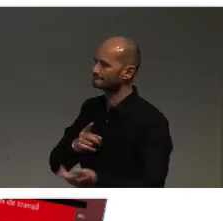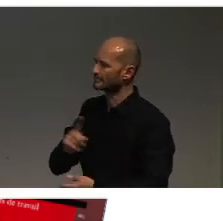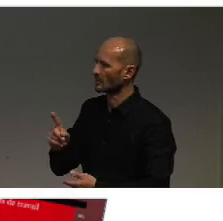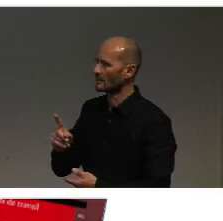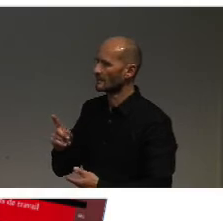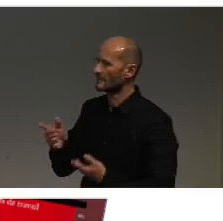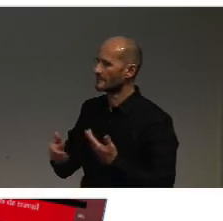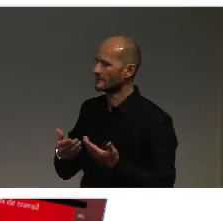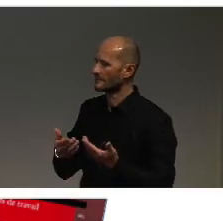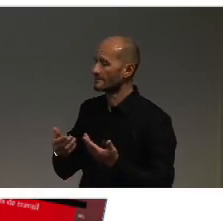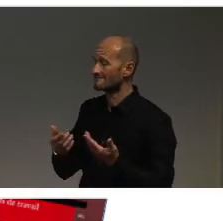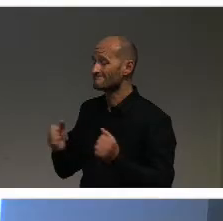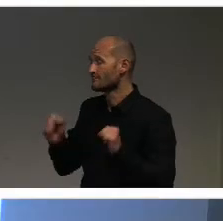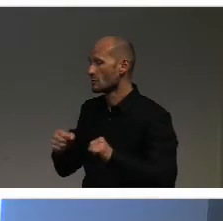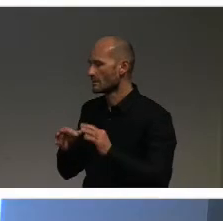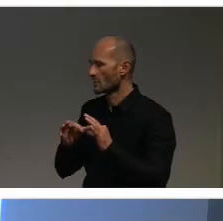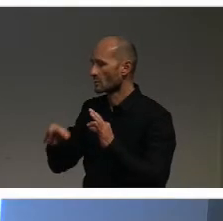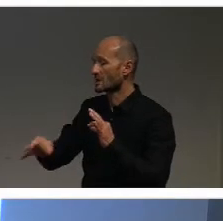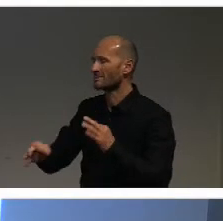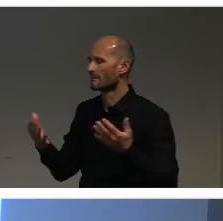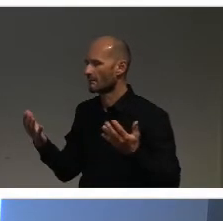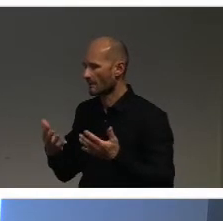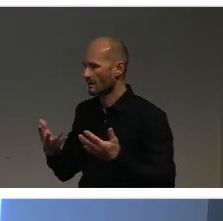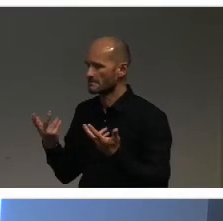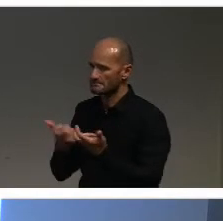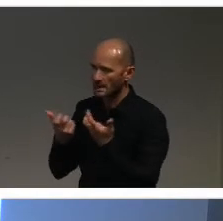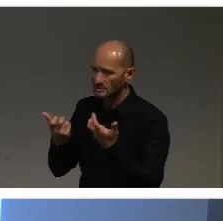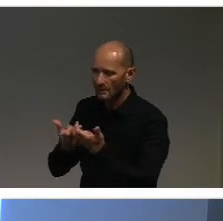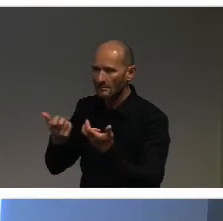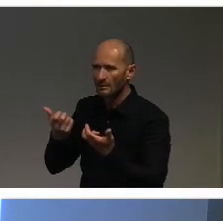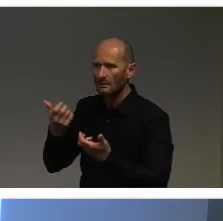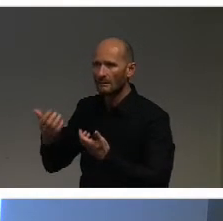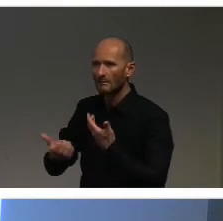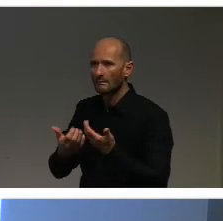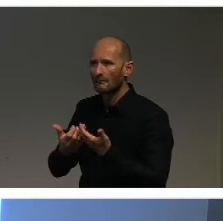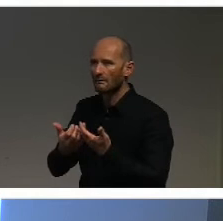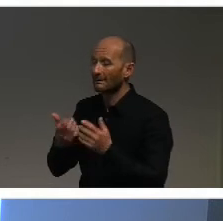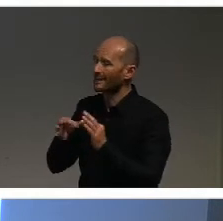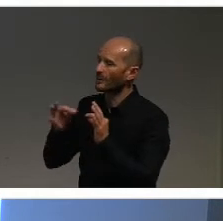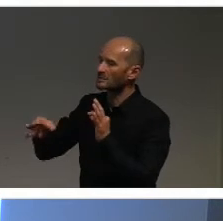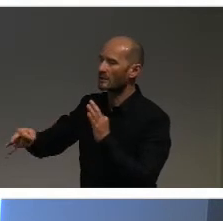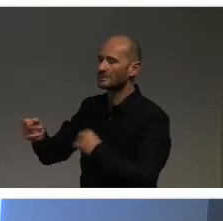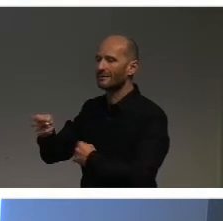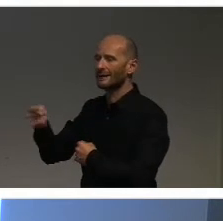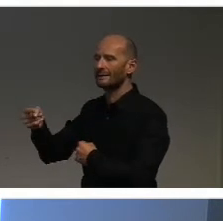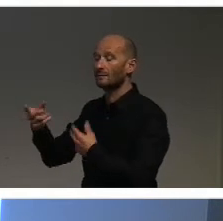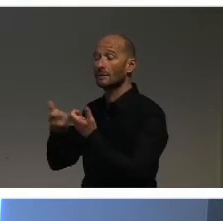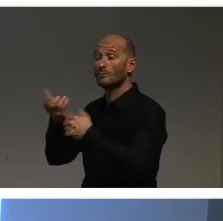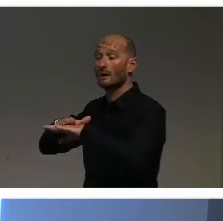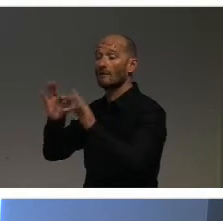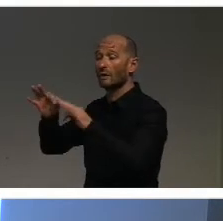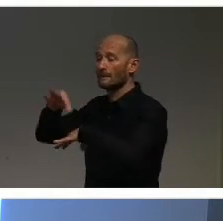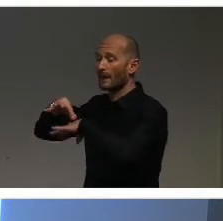ça pourrait avoir un certain nombre de conséquences, notamment sur le fait d'avoir des conséquences négatives sur la reconnaissance des maladies professionnelles pour les